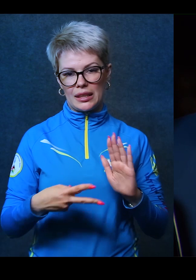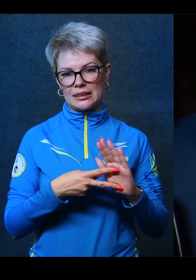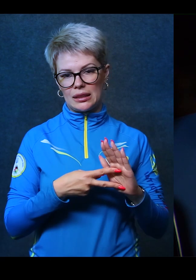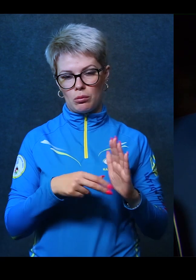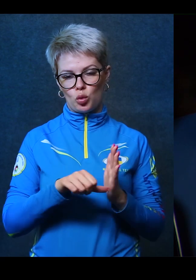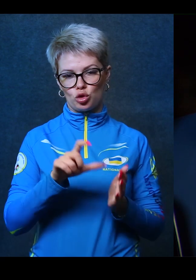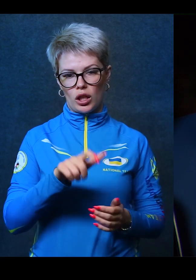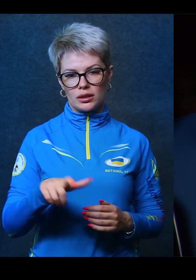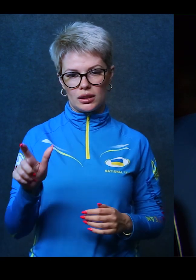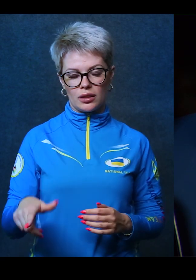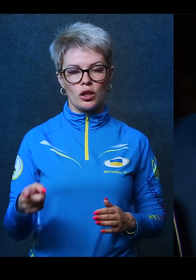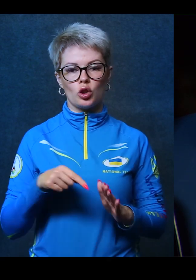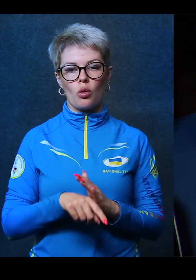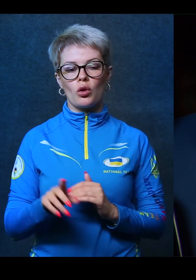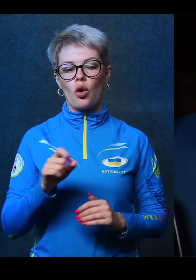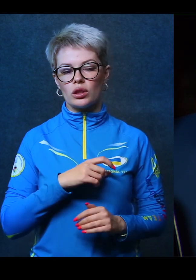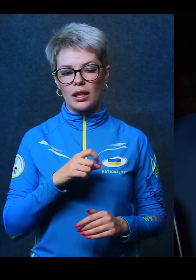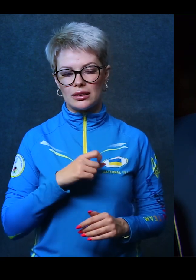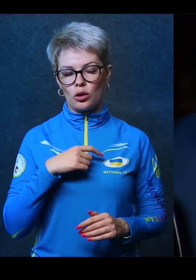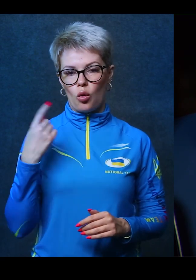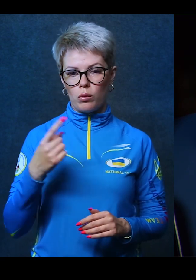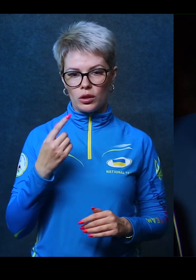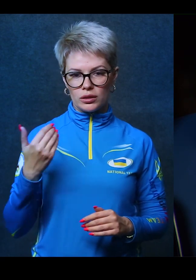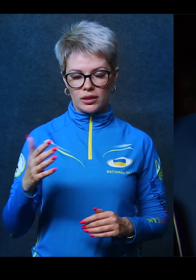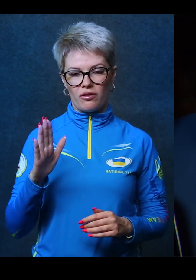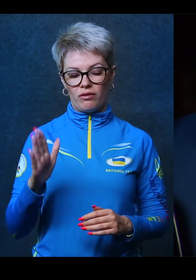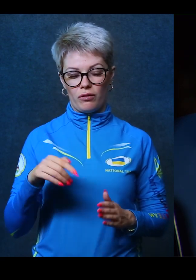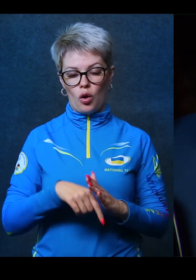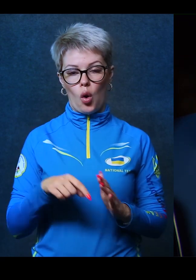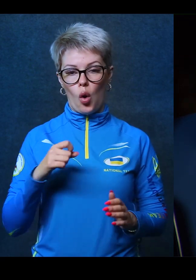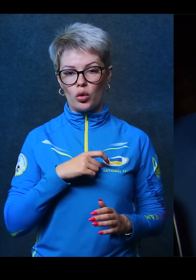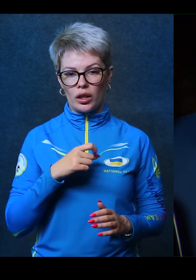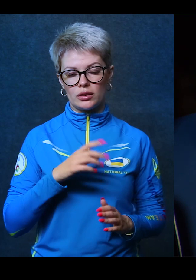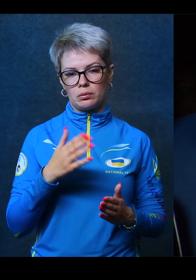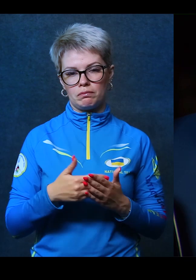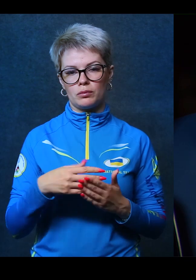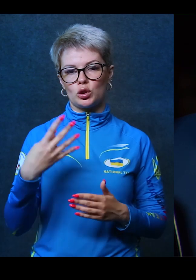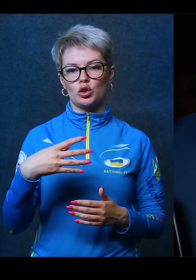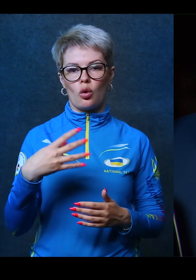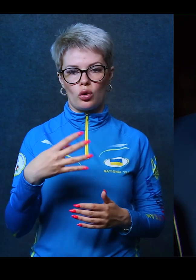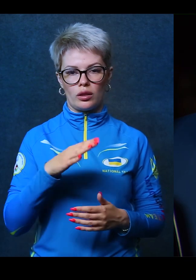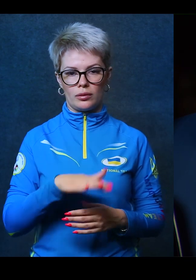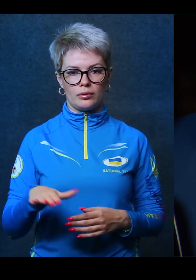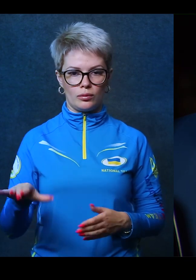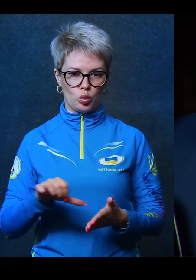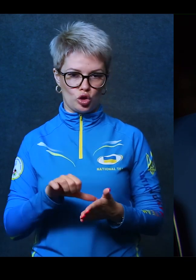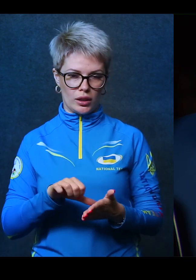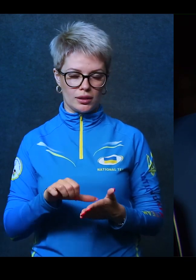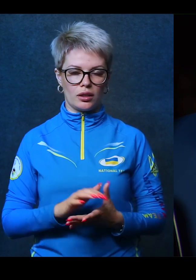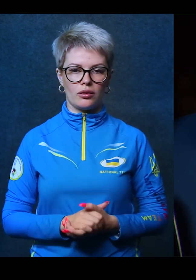7 учасників. Тобто в Одеській області, в Одесі буде близько 40-50